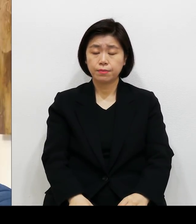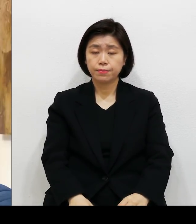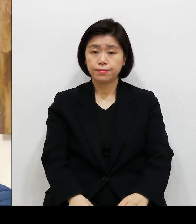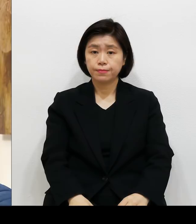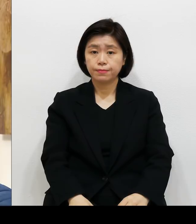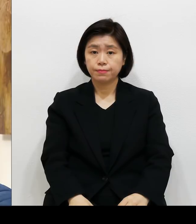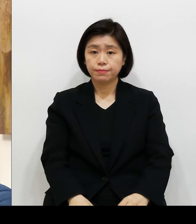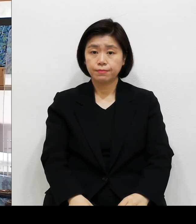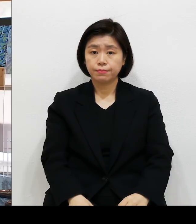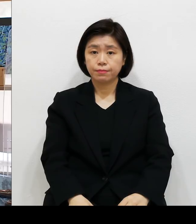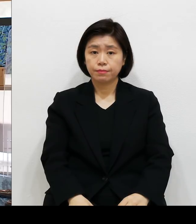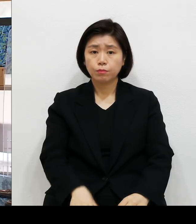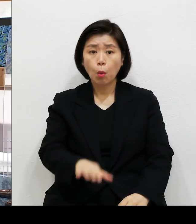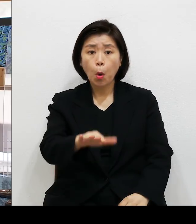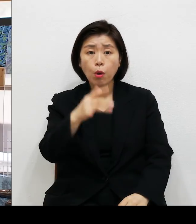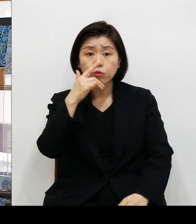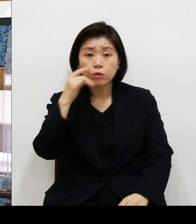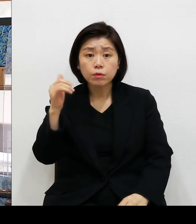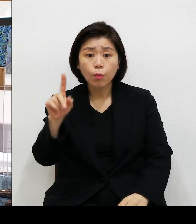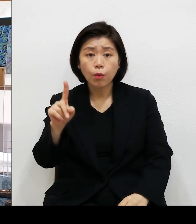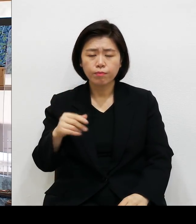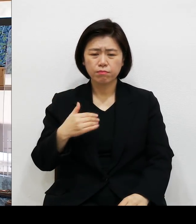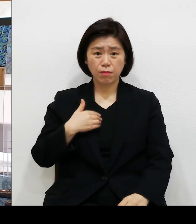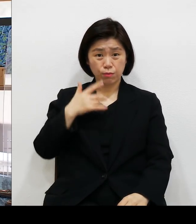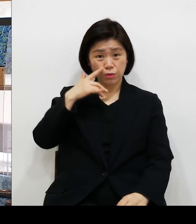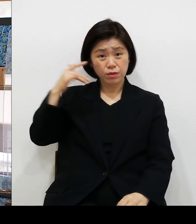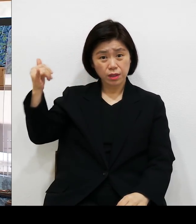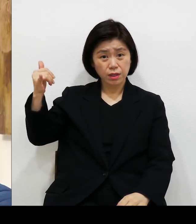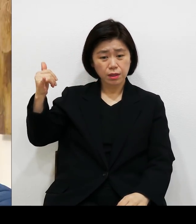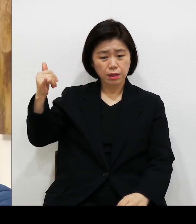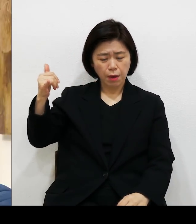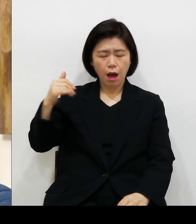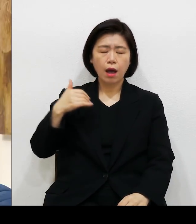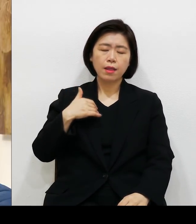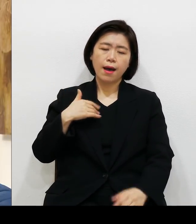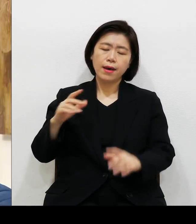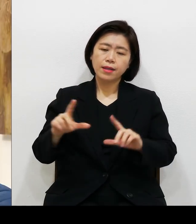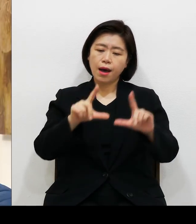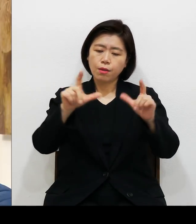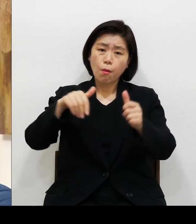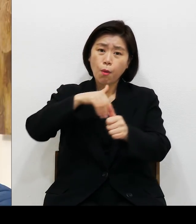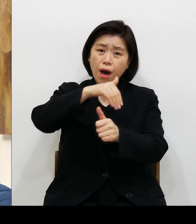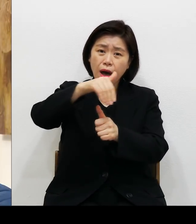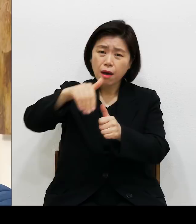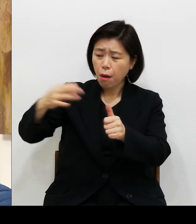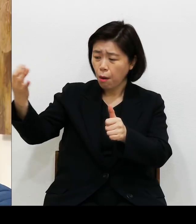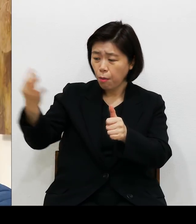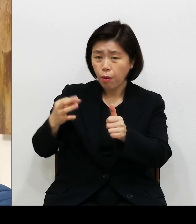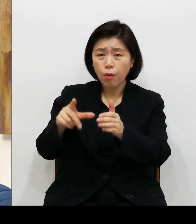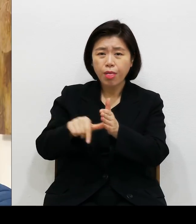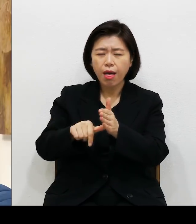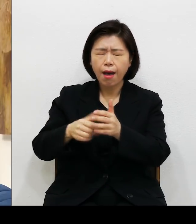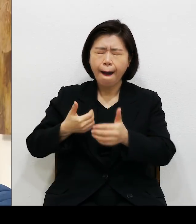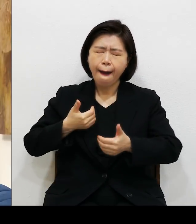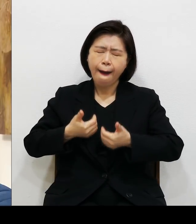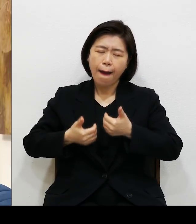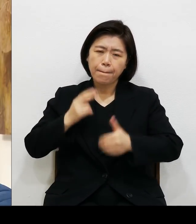또 부모님. 부모 형제와도 아주 그 상황 자체가 극심한